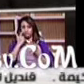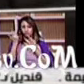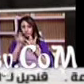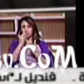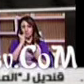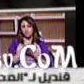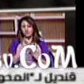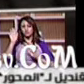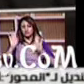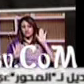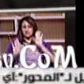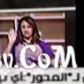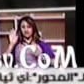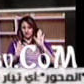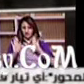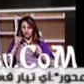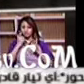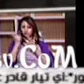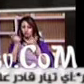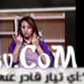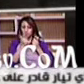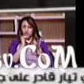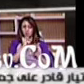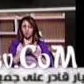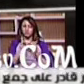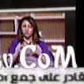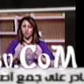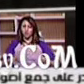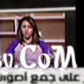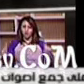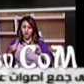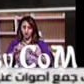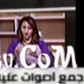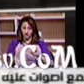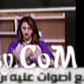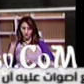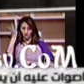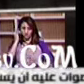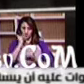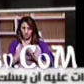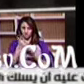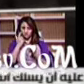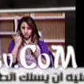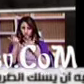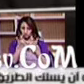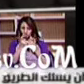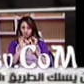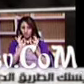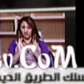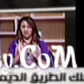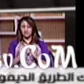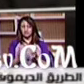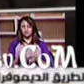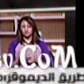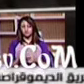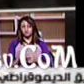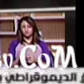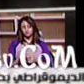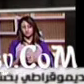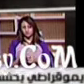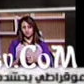يتم دلوقتي المحكمه قالت له قالت لا اللجنه العليا للانتخابات للدستور حدد لها مهمه واحده بس